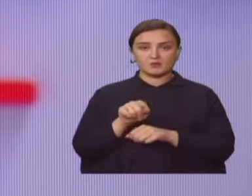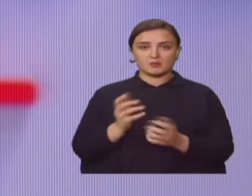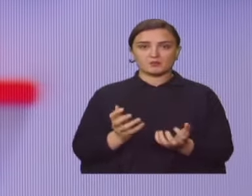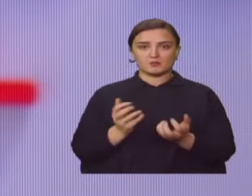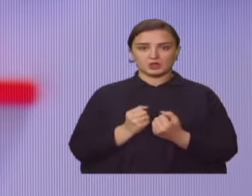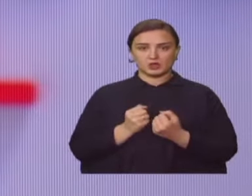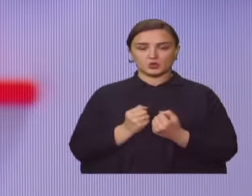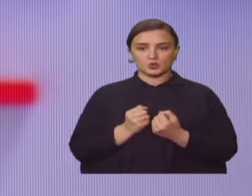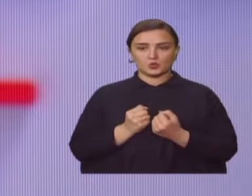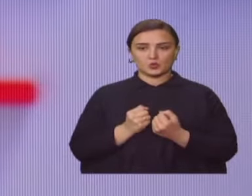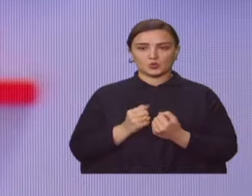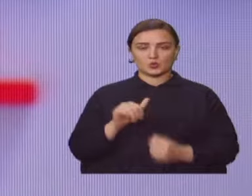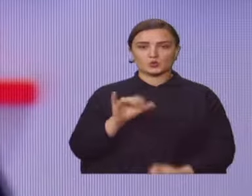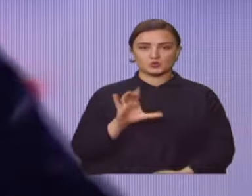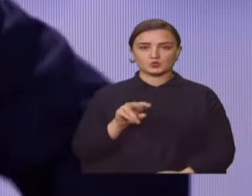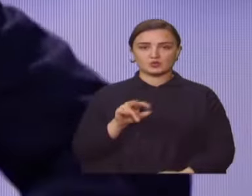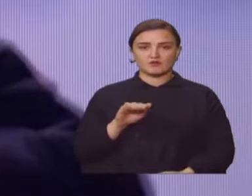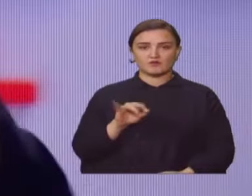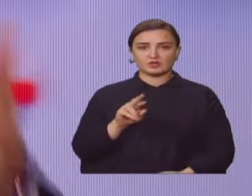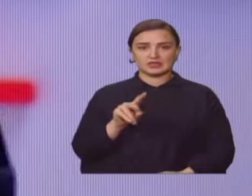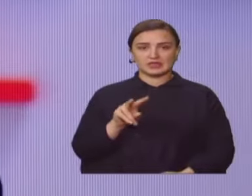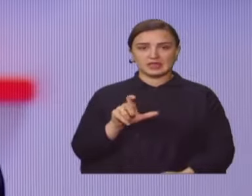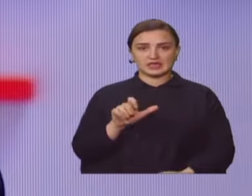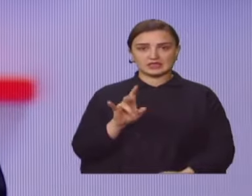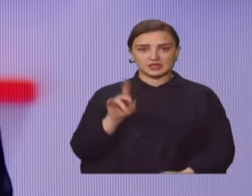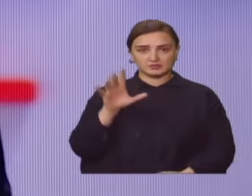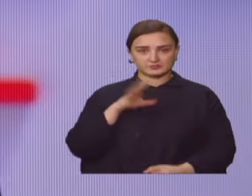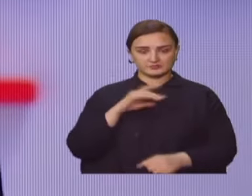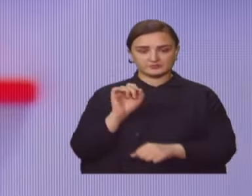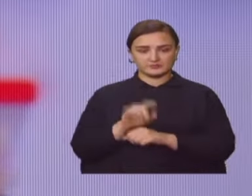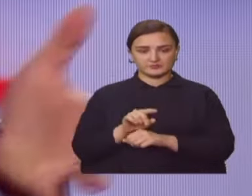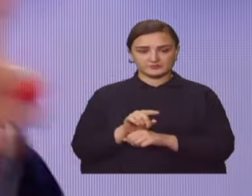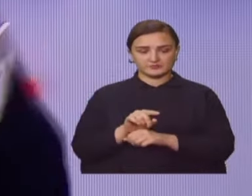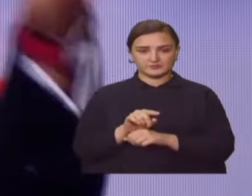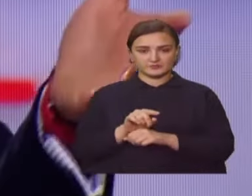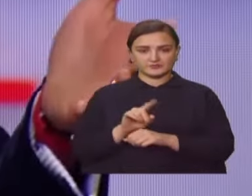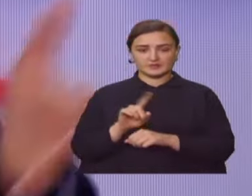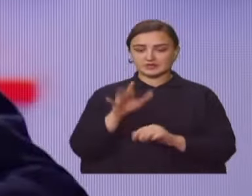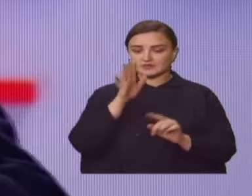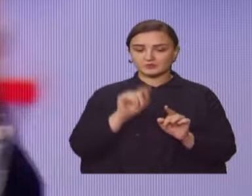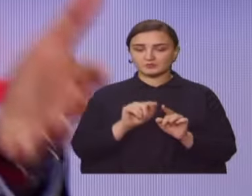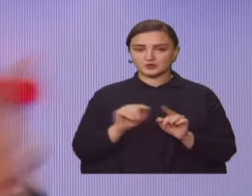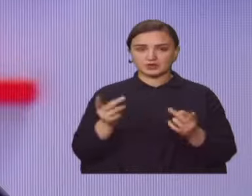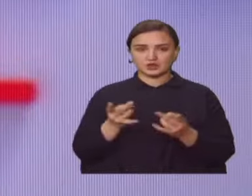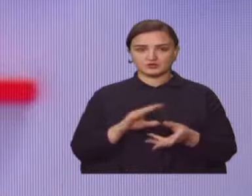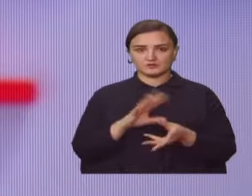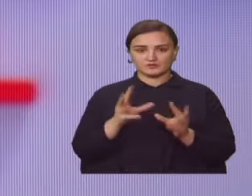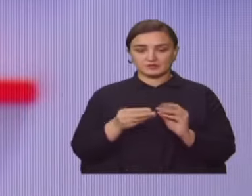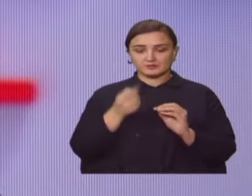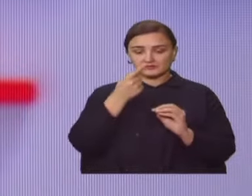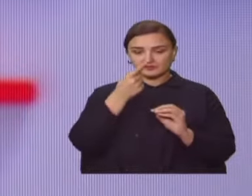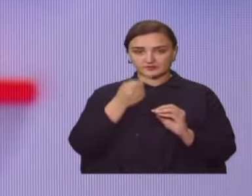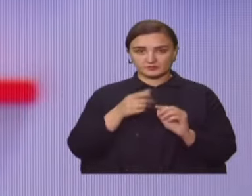მიიღო ურსულა ფონ დერ ლაიენისგან და აი ეს რაღაც პერიოდი დაჭირდა ამას ყველაფერს, ულახლახანს